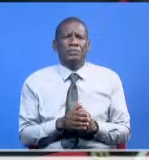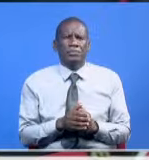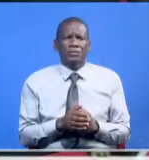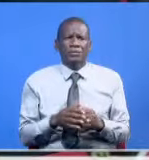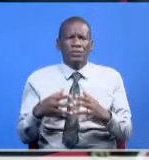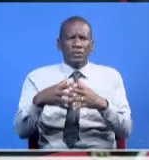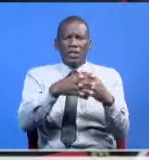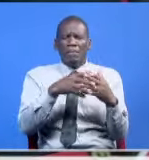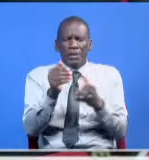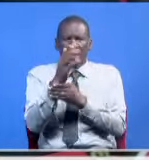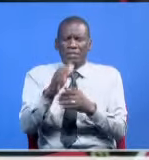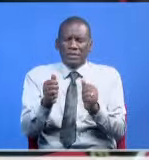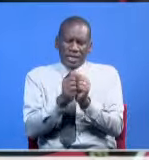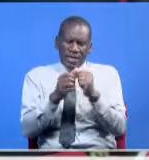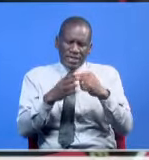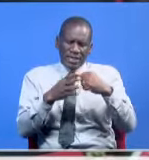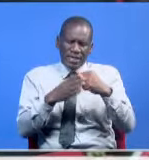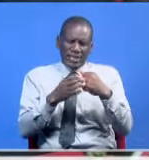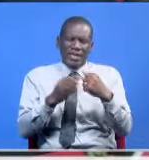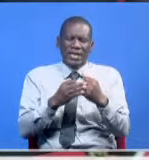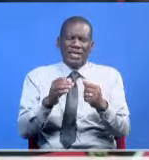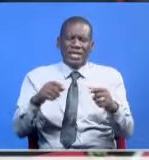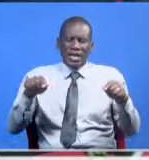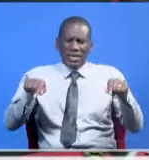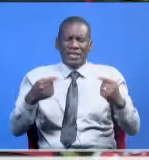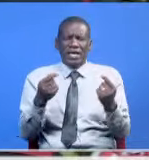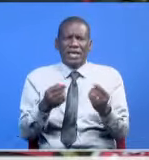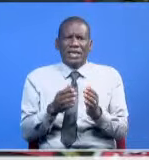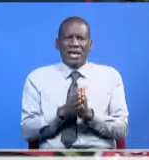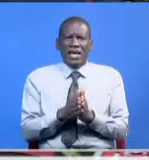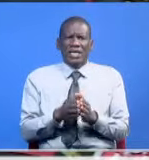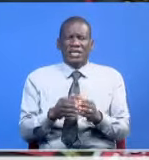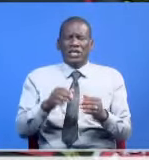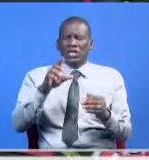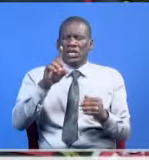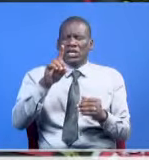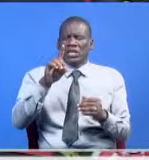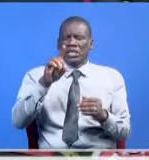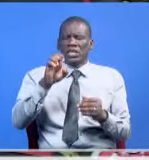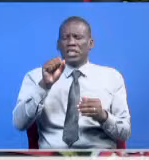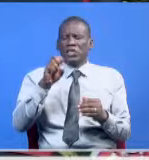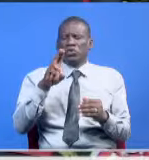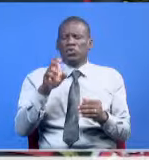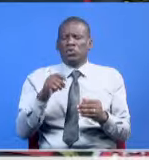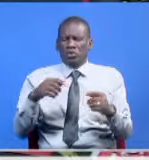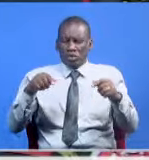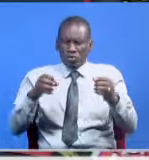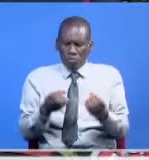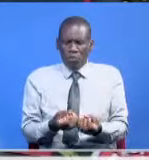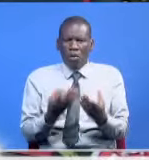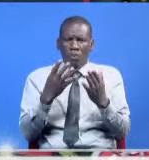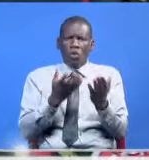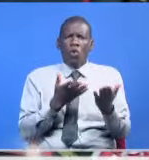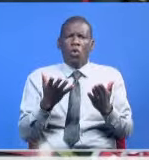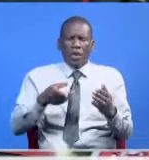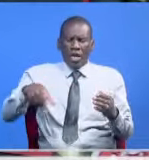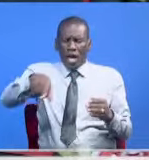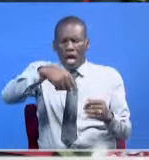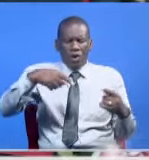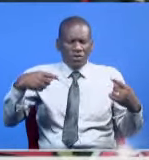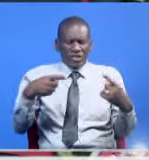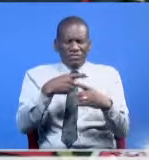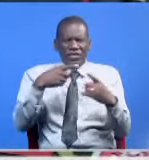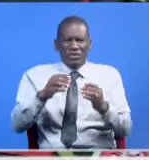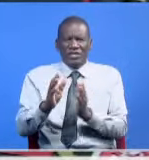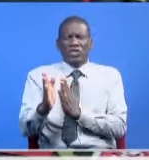Embassy 1998 attack, the Westgate attacks, the Dusit D2 attacks, whereby our various